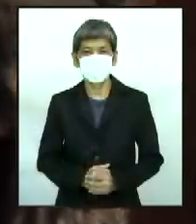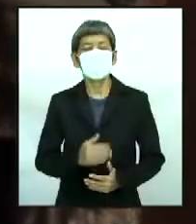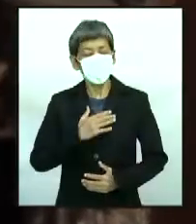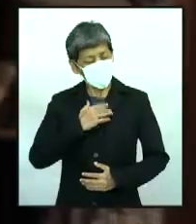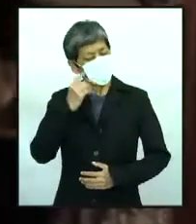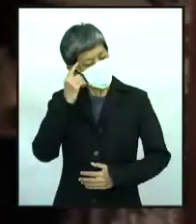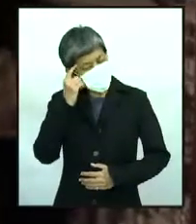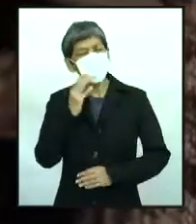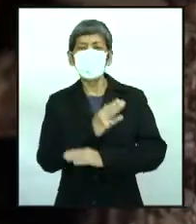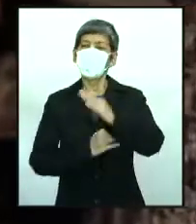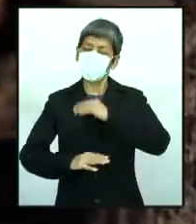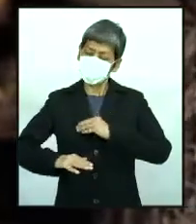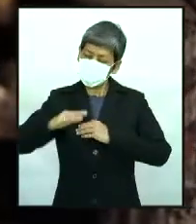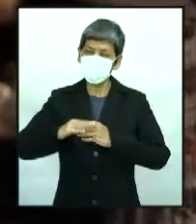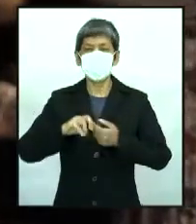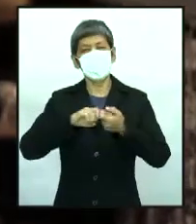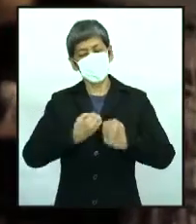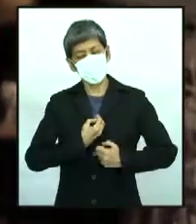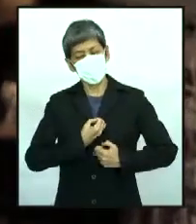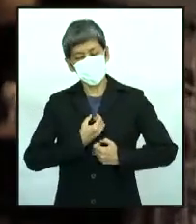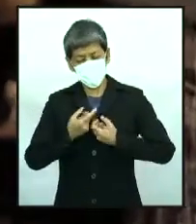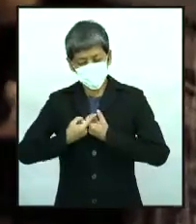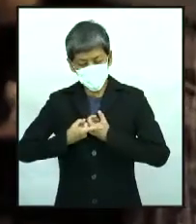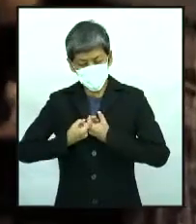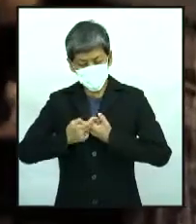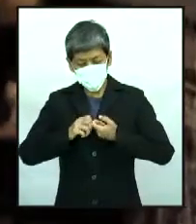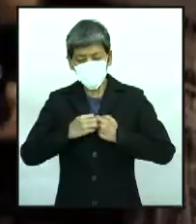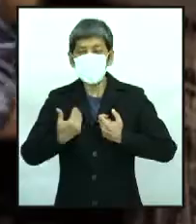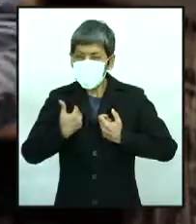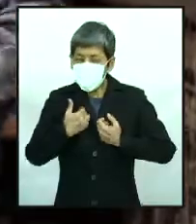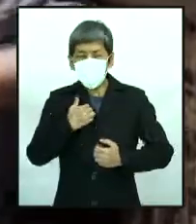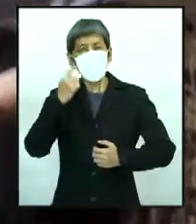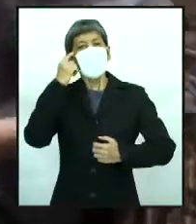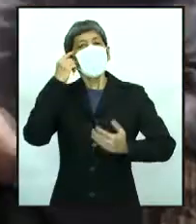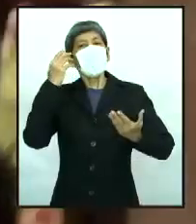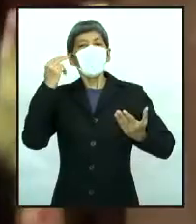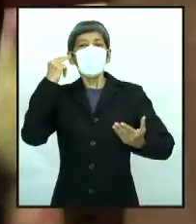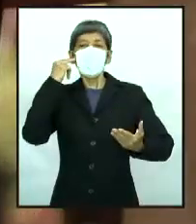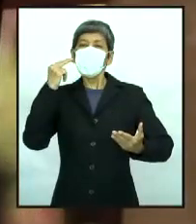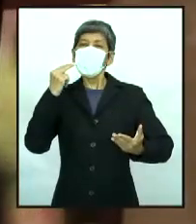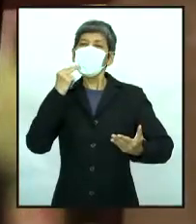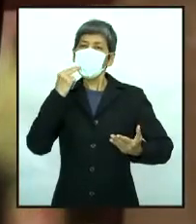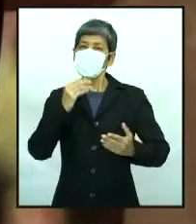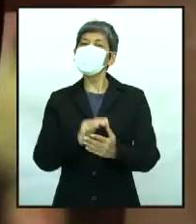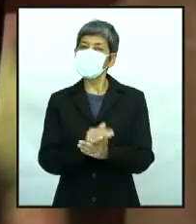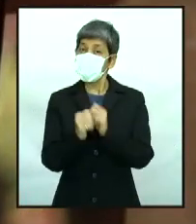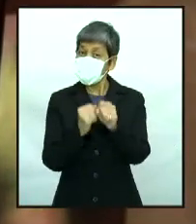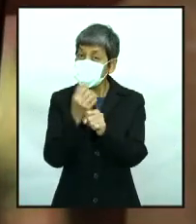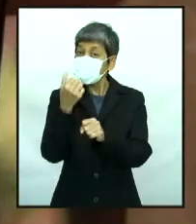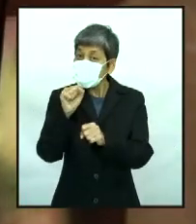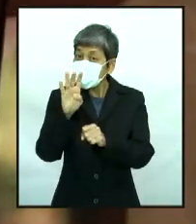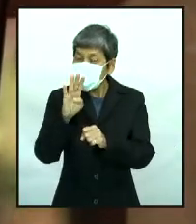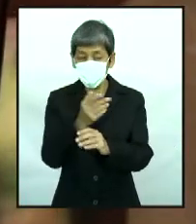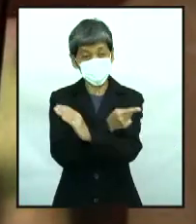ซึ่งเขาพิการตั้งแต่เด็กหัวใจลิ้นหัวใจรั่วอีกแล้วก็มารู้ว่าเป็นหูหนวกตอนเขาอายุ14แล้วค่ะตอน